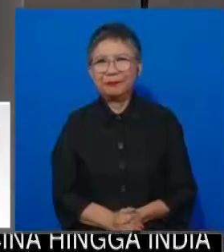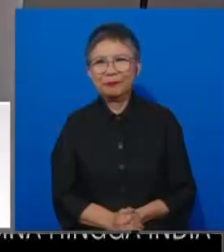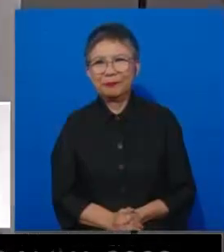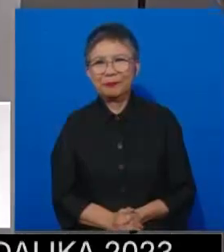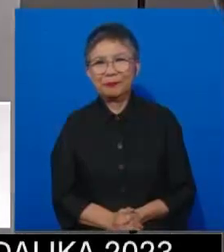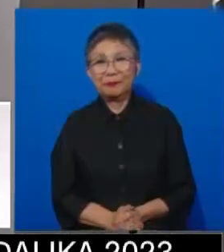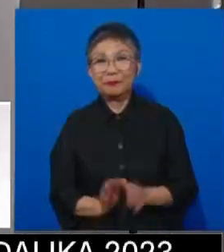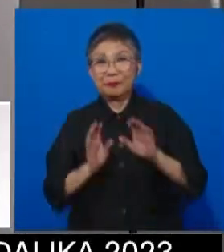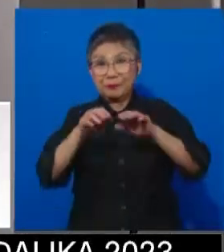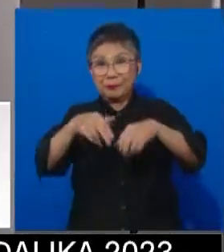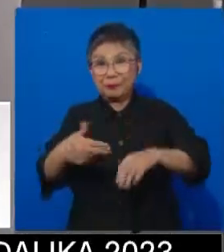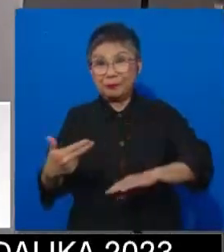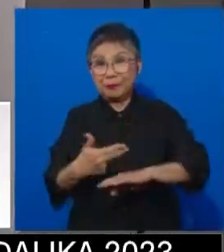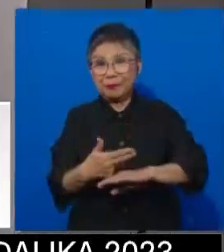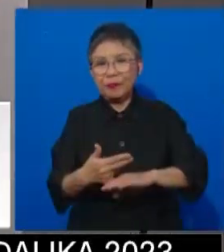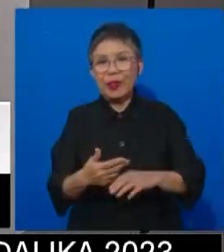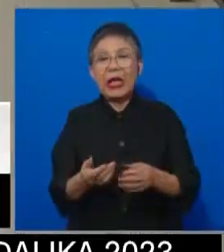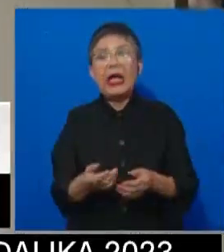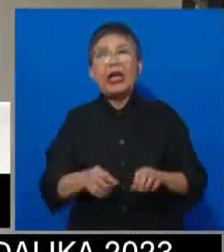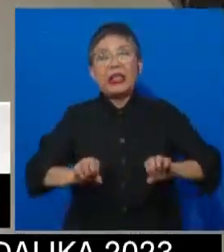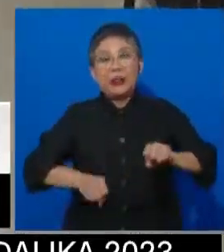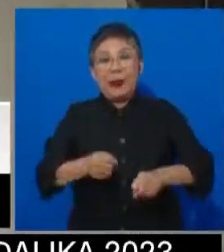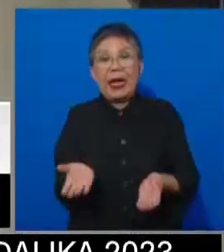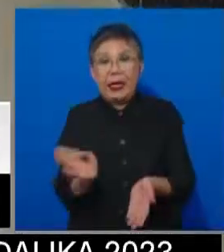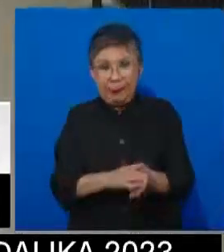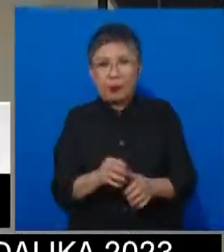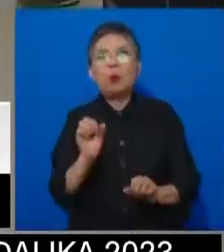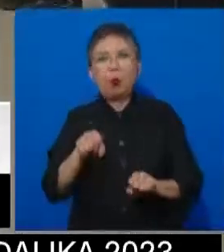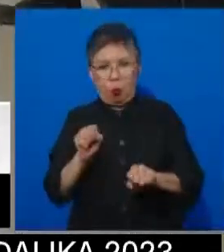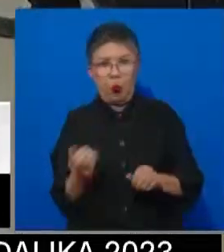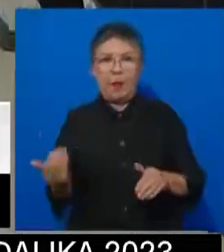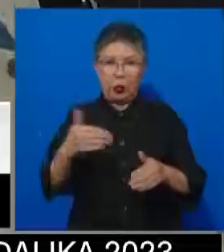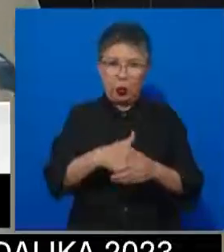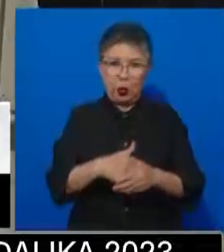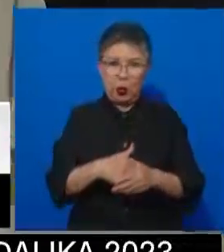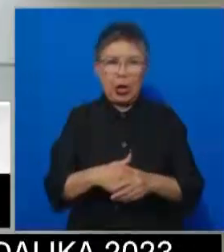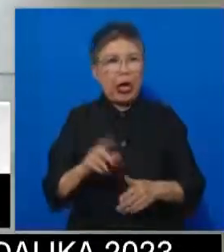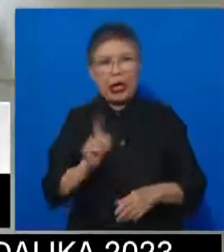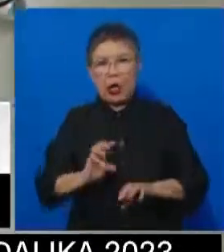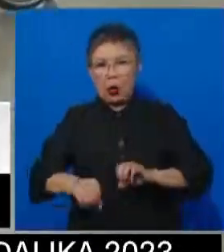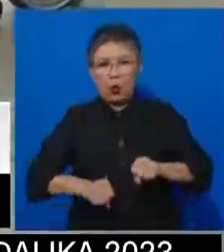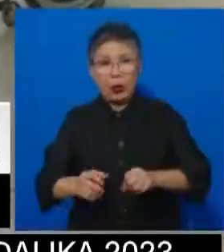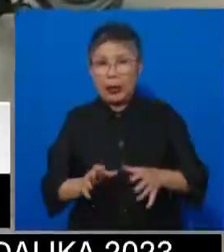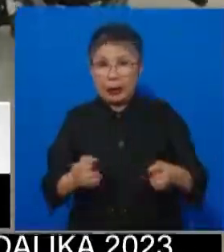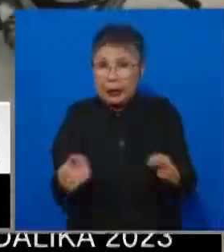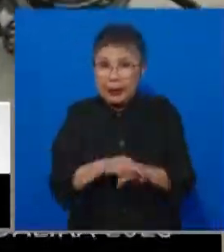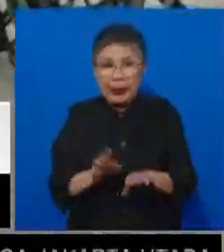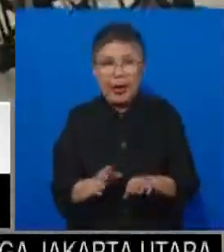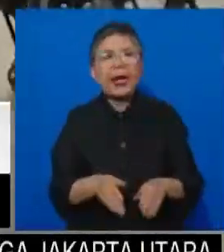LRT Jabodetabek hanya sepeda lipat yang diizinkan masuk kereta. Sementara sepeda non-lipat dapat parkir di area yang